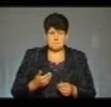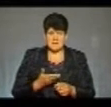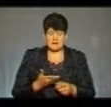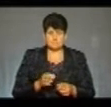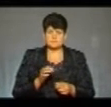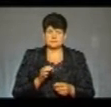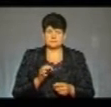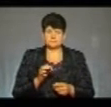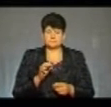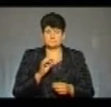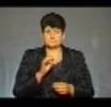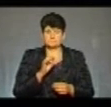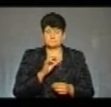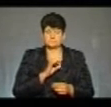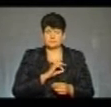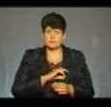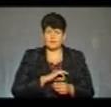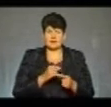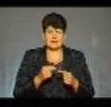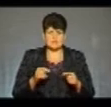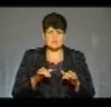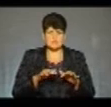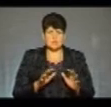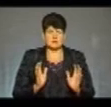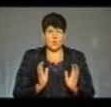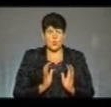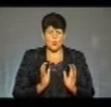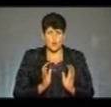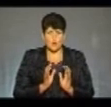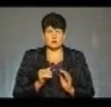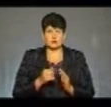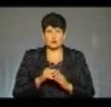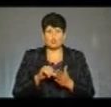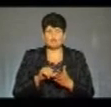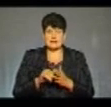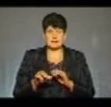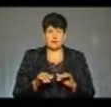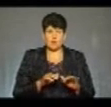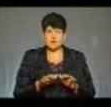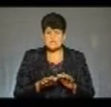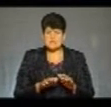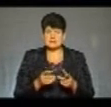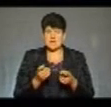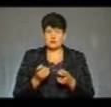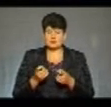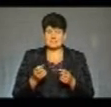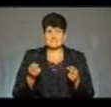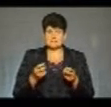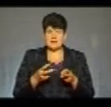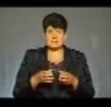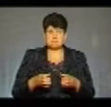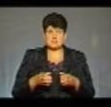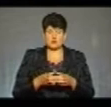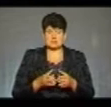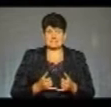застосовуємо відповідні заходи охорони до учасників процесу, залучені спецпідрозділи